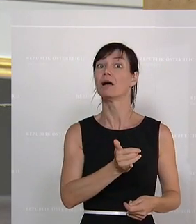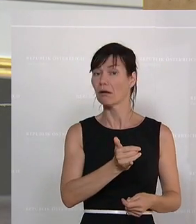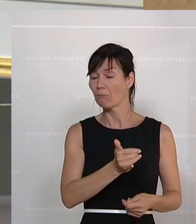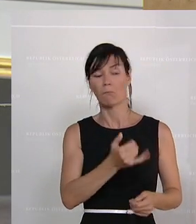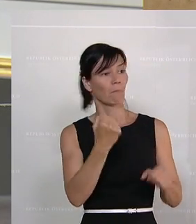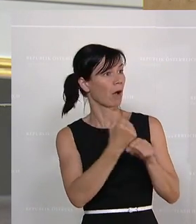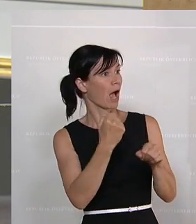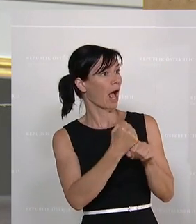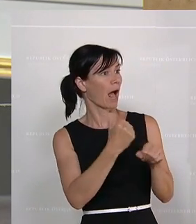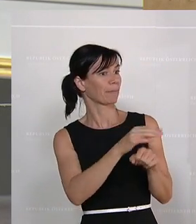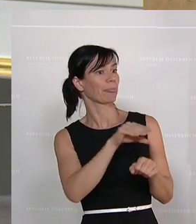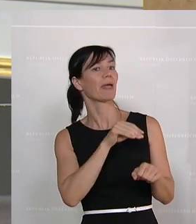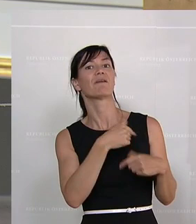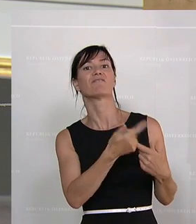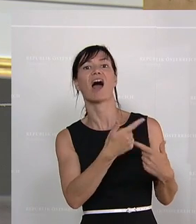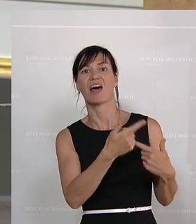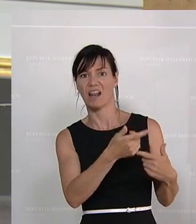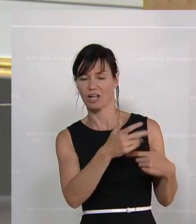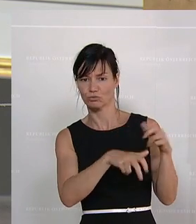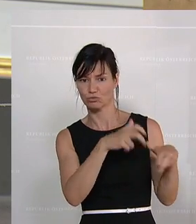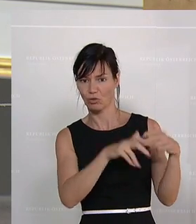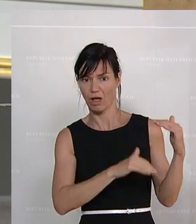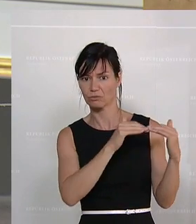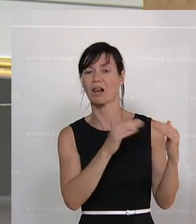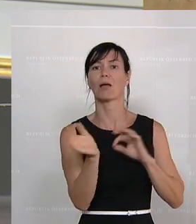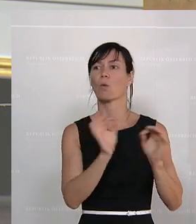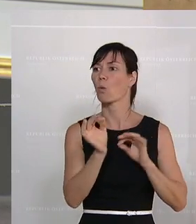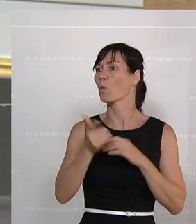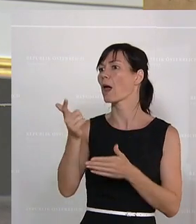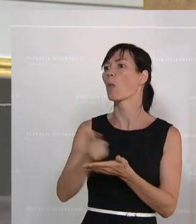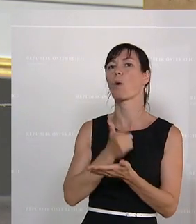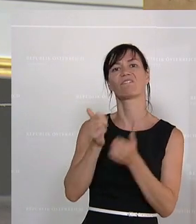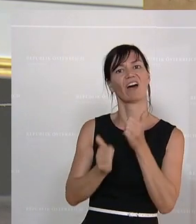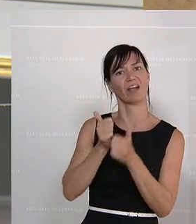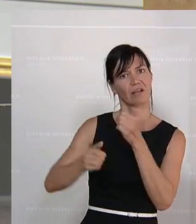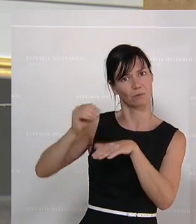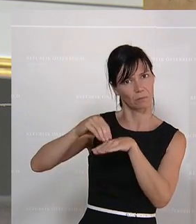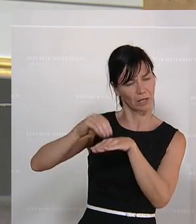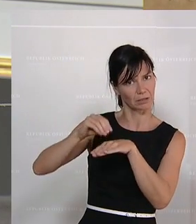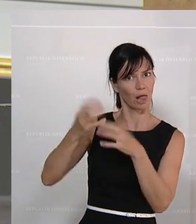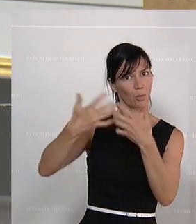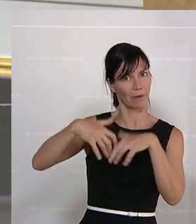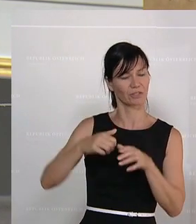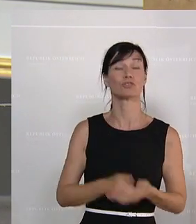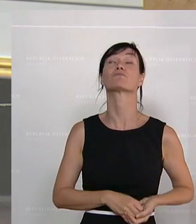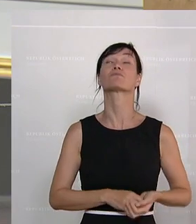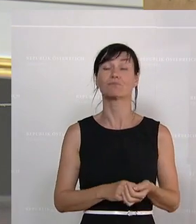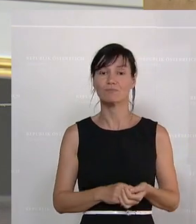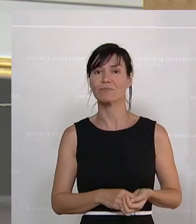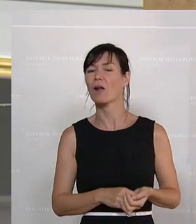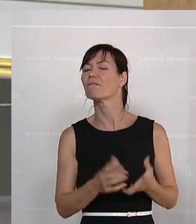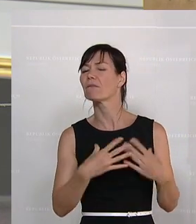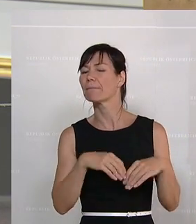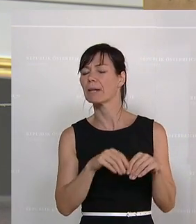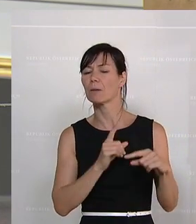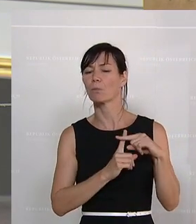arbeitnehmerveranlagung oder direkt über die lohnverrechnung und was oft unterschlagen wird wenn wir über den familienbonus reden ja